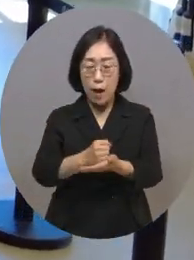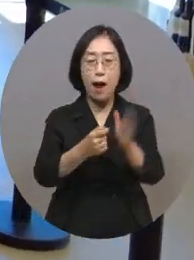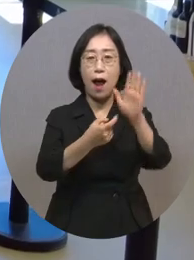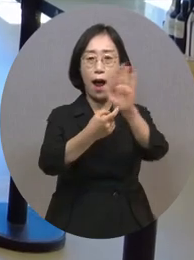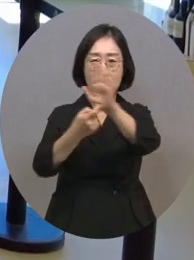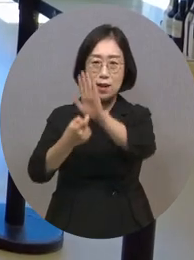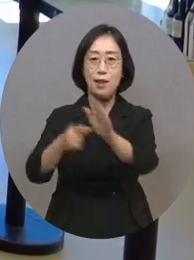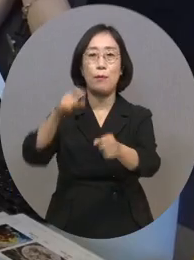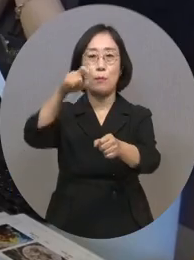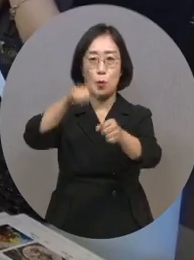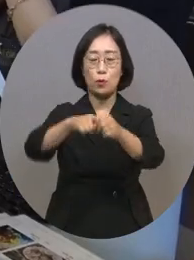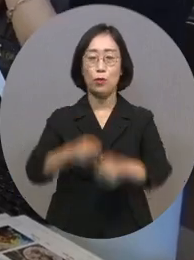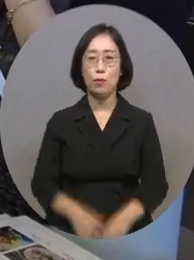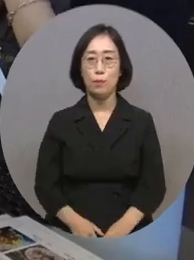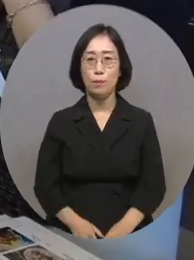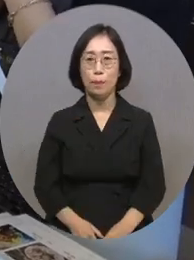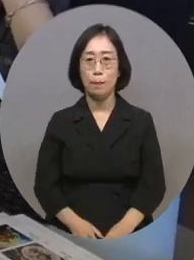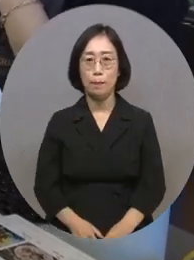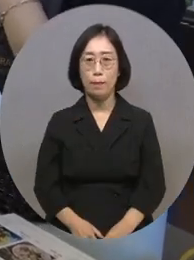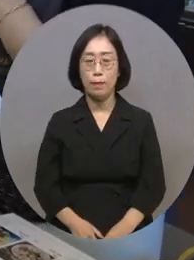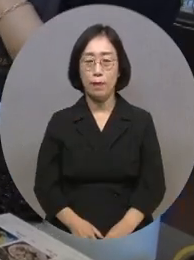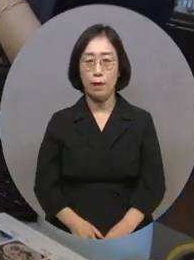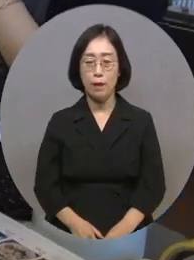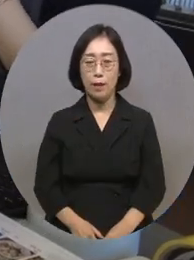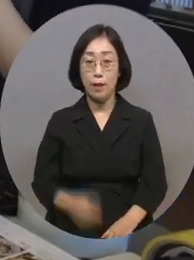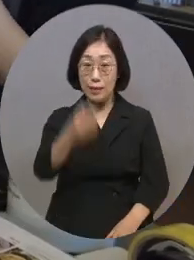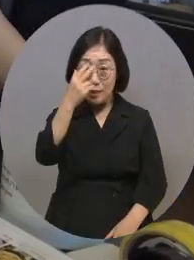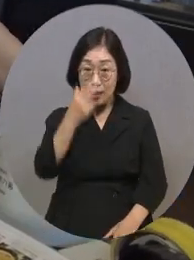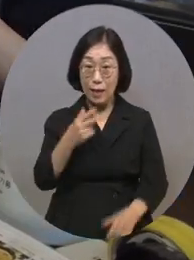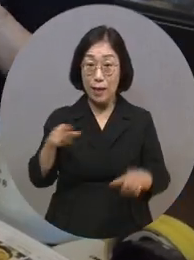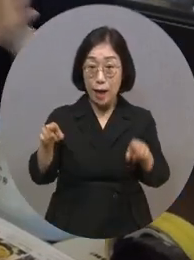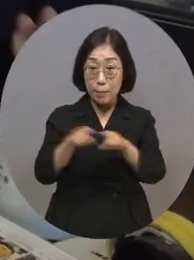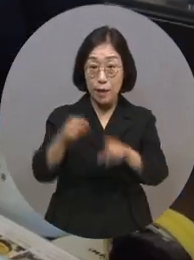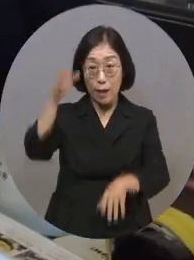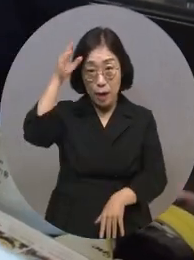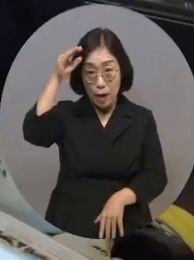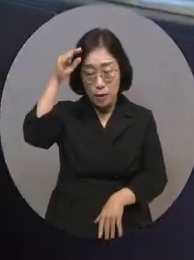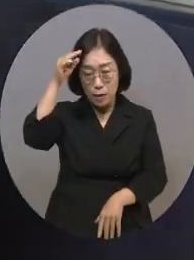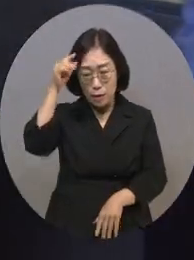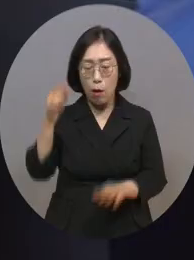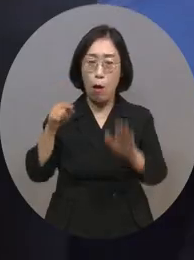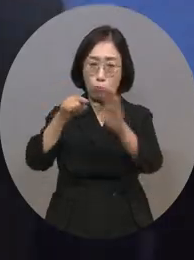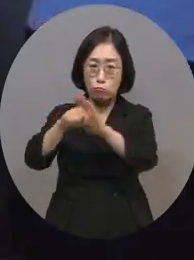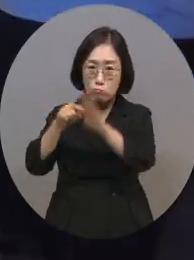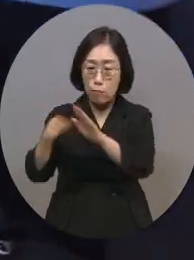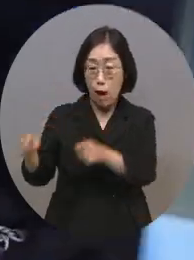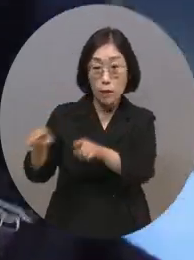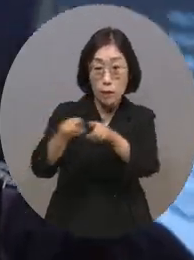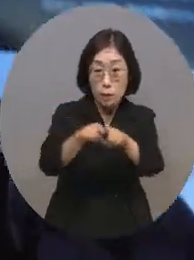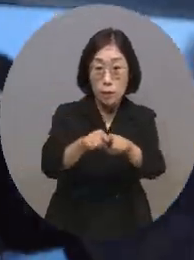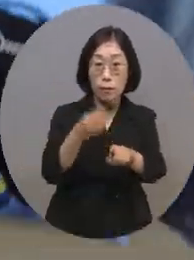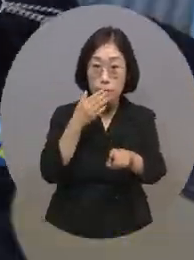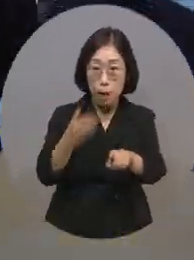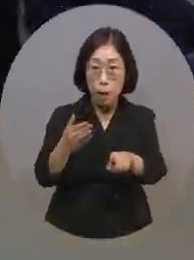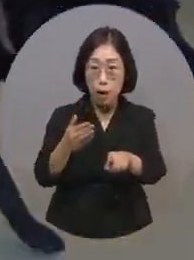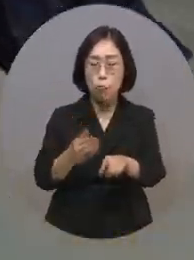위함입니다. 이처럼 안내견에 대한 올바른 인식 교육과 출입 보장 홍보의 필요성이